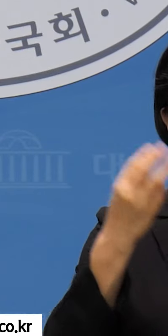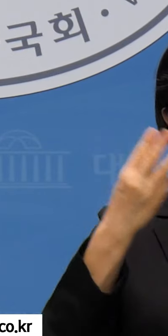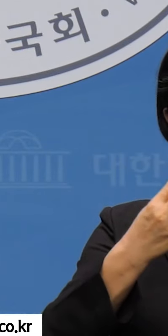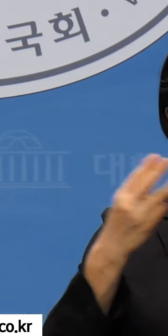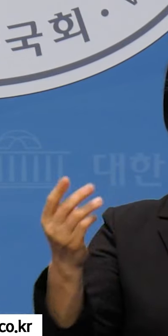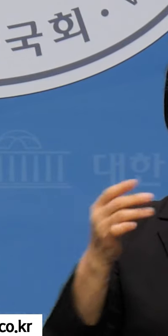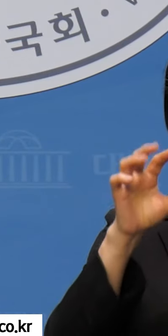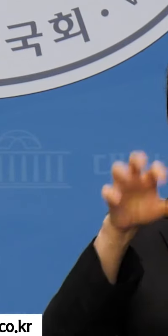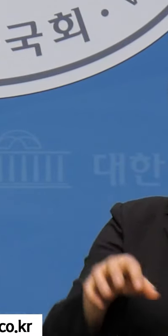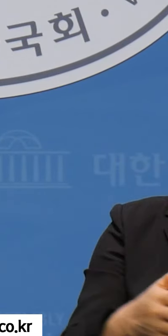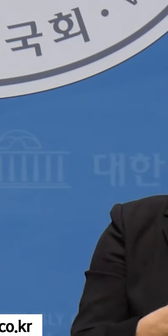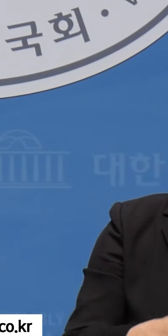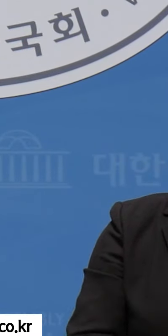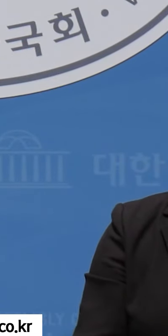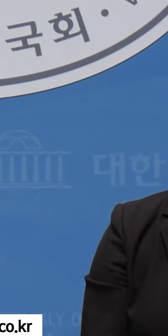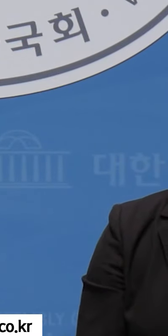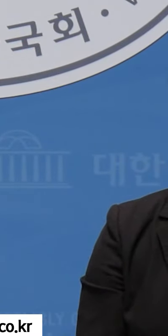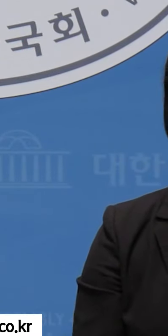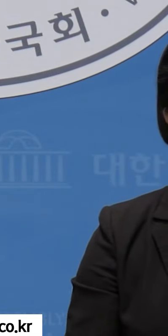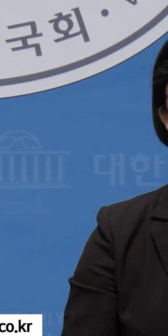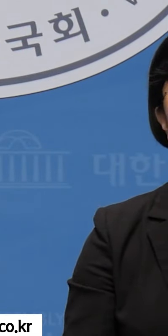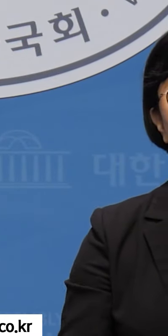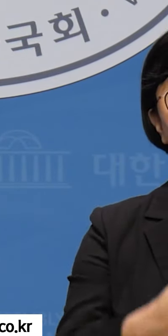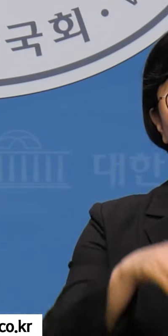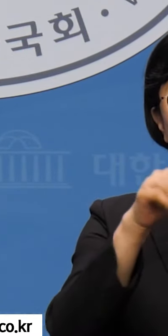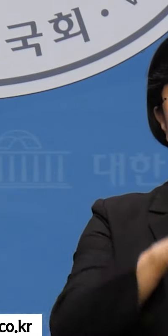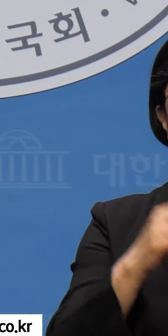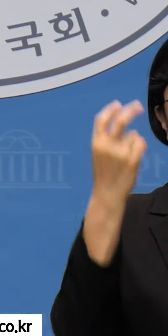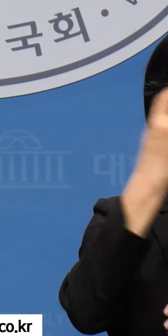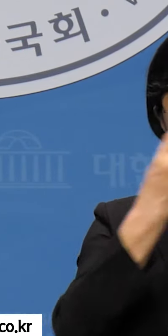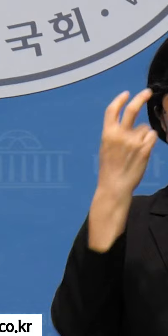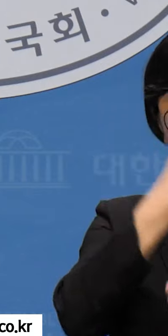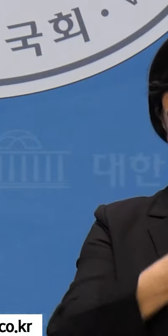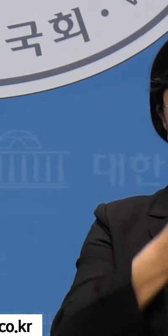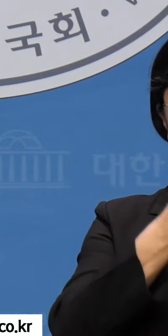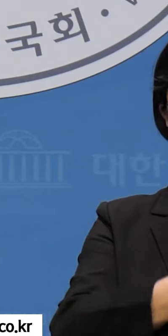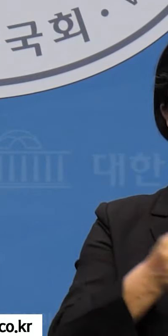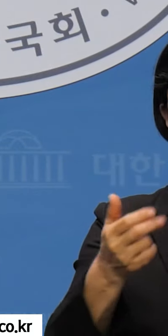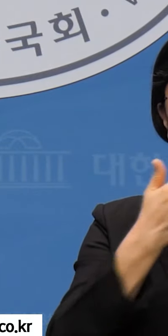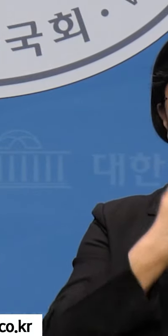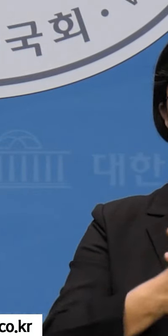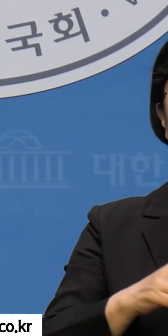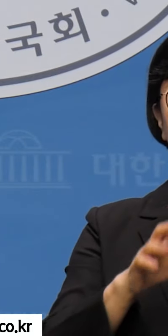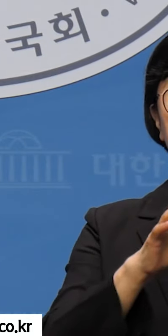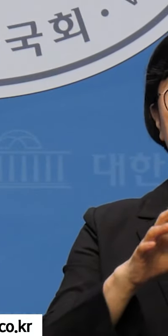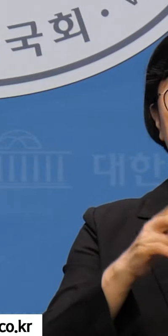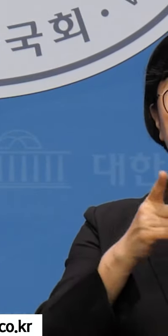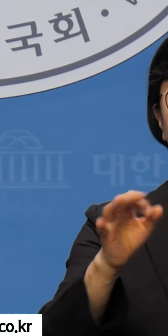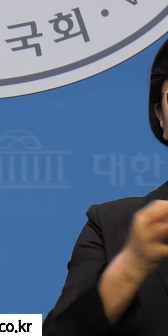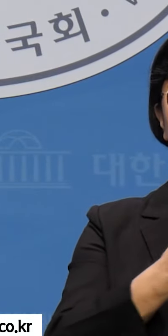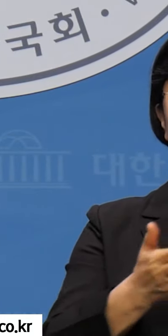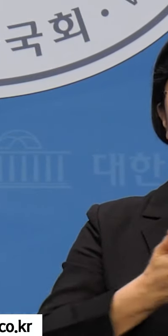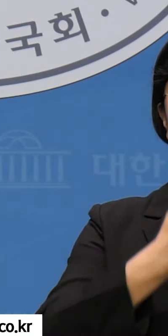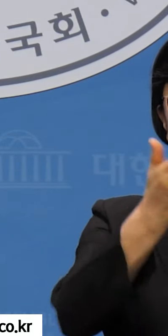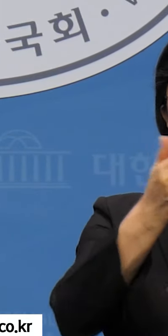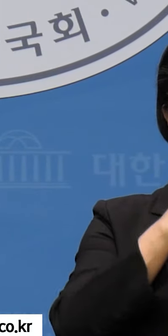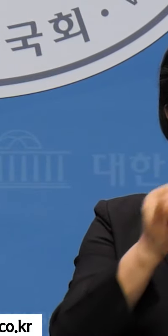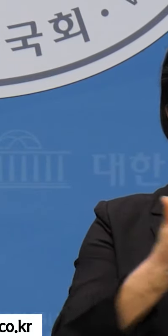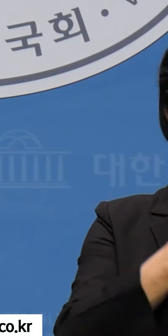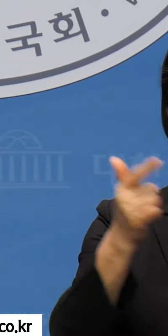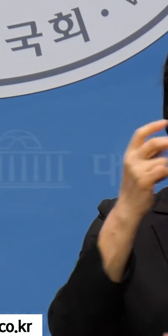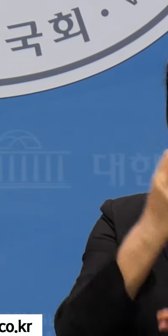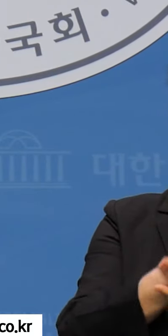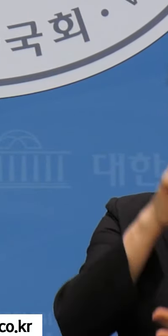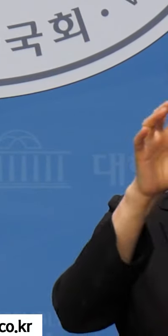삼천삼동. 4. 투표관리관의 도장 없이 20장의 투표용지가 교부되었는데